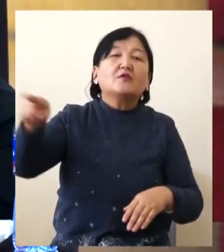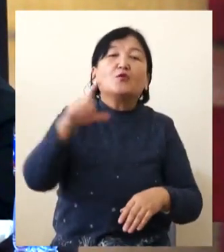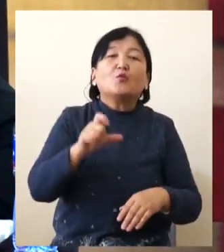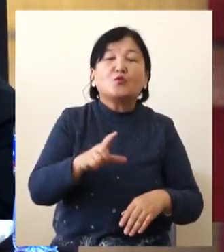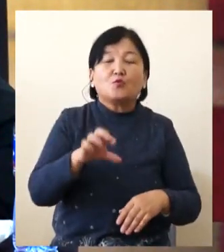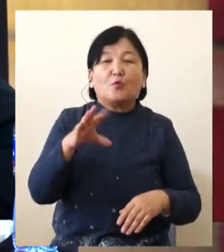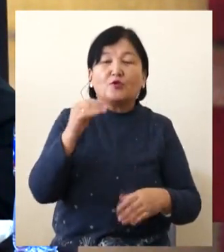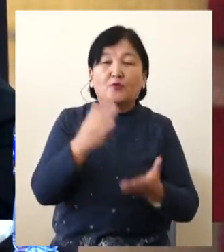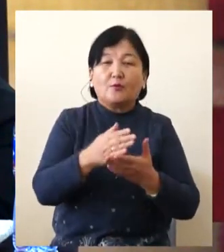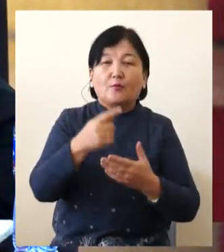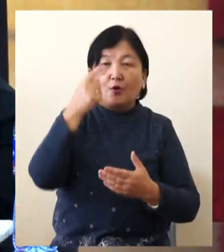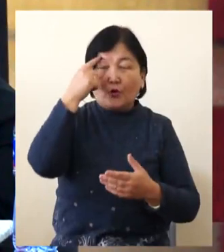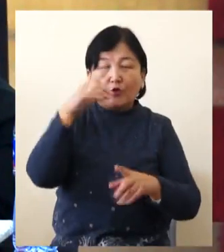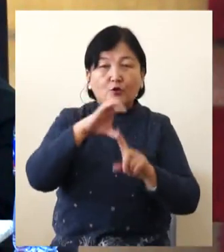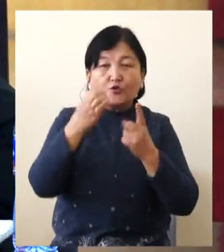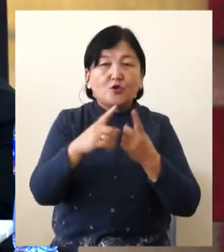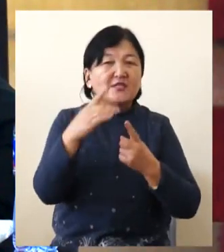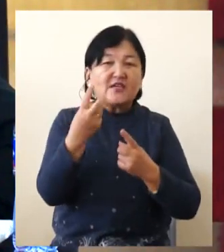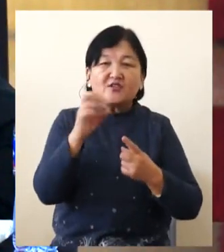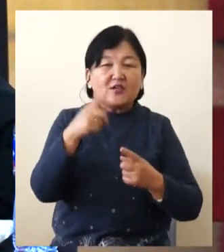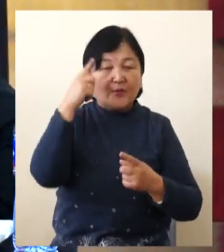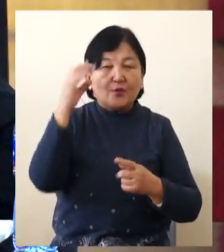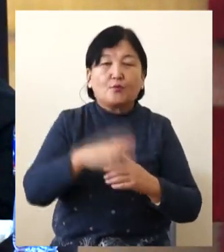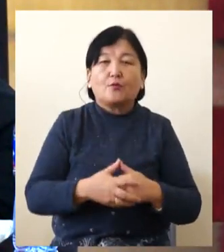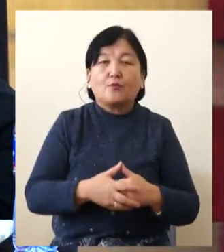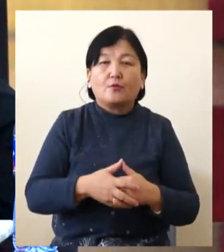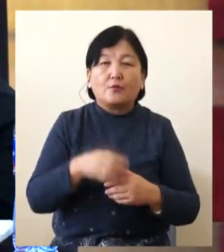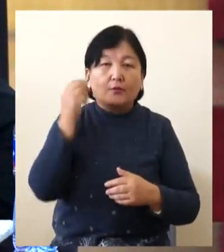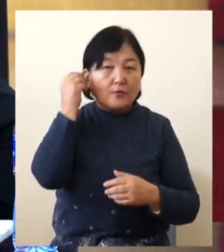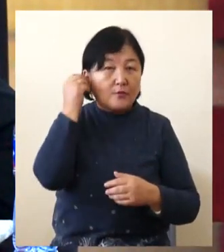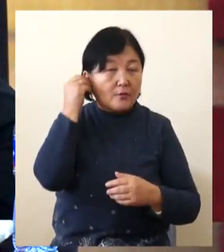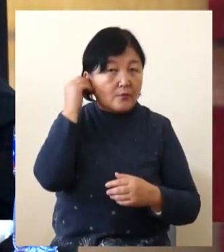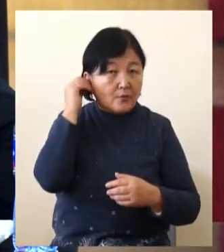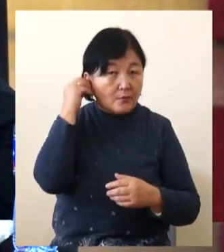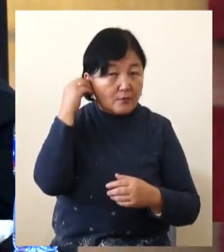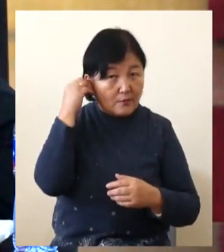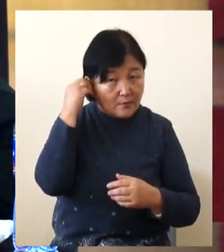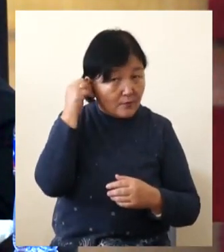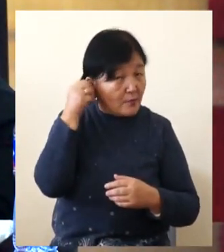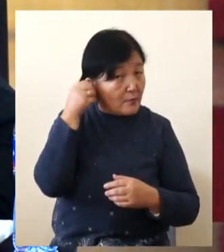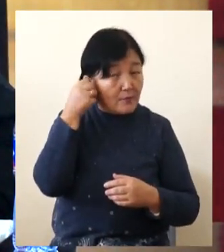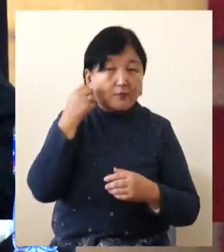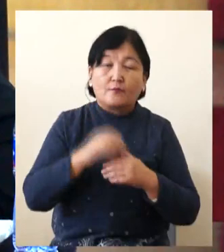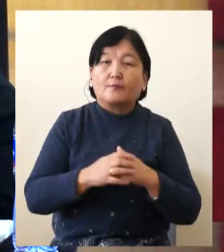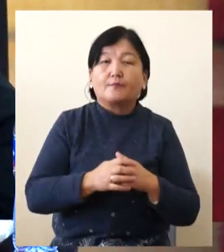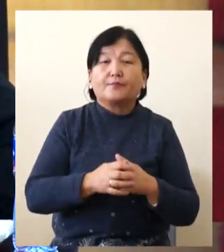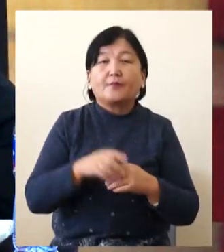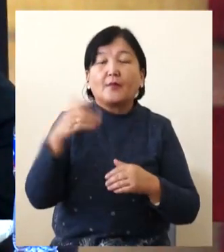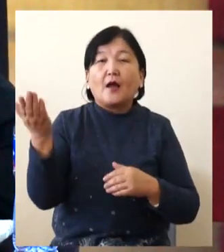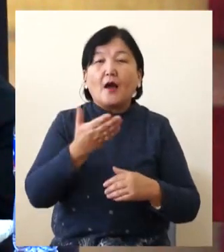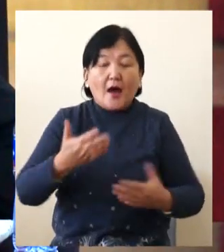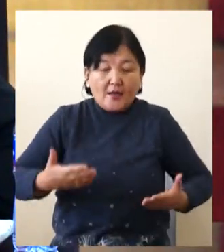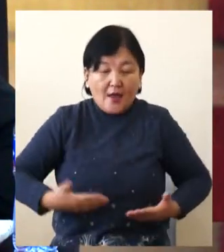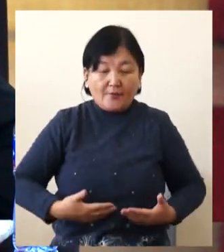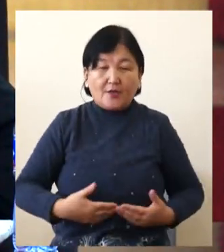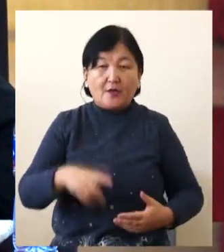Соёл заншлаа мэдэхгүй байна. Энд ирээд гэртээ харь гээд байгаа хөөхгүй. Тэр айлын хүүхдүүд чинь. Яг энэ бол нэг талаа бид хаан амьдрын